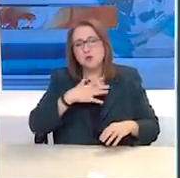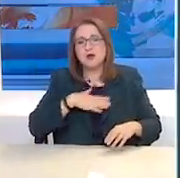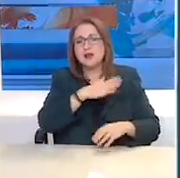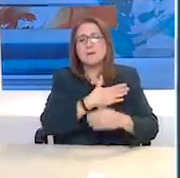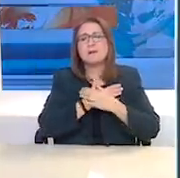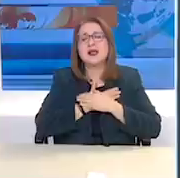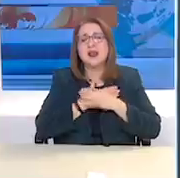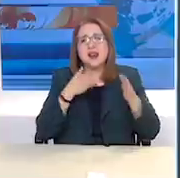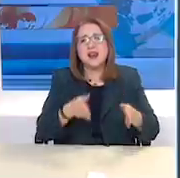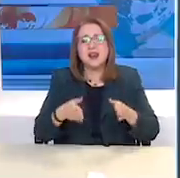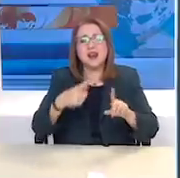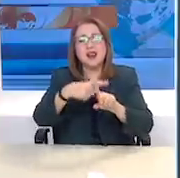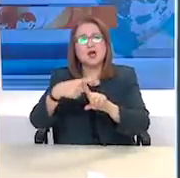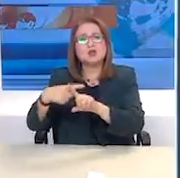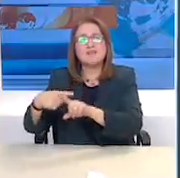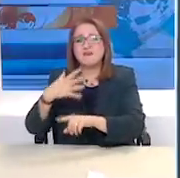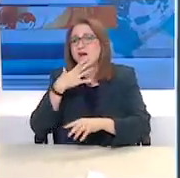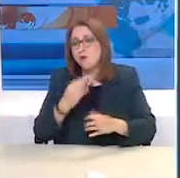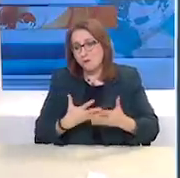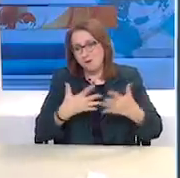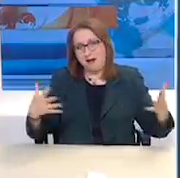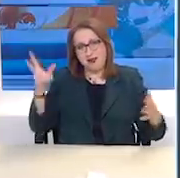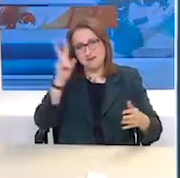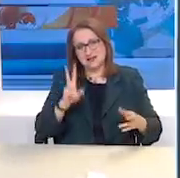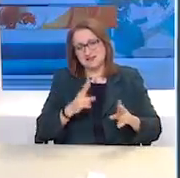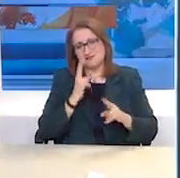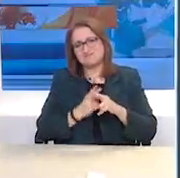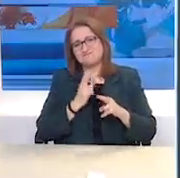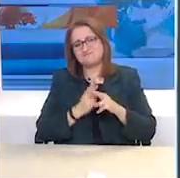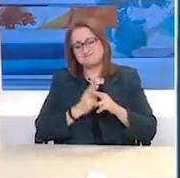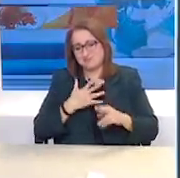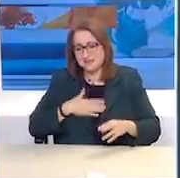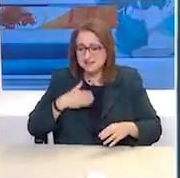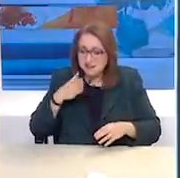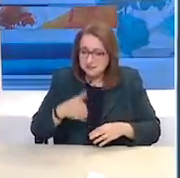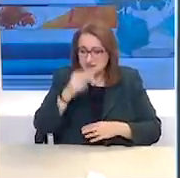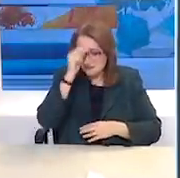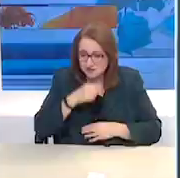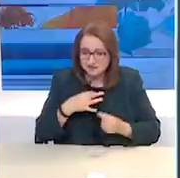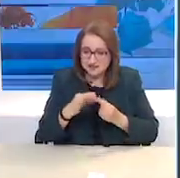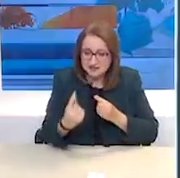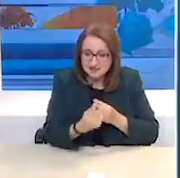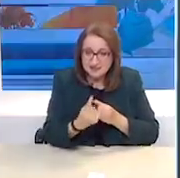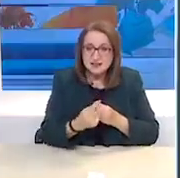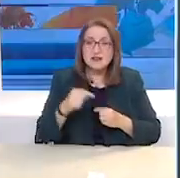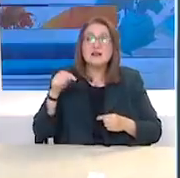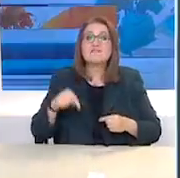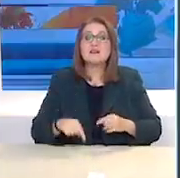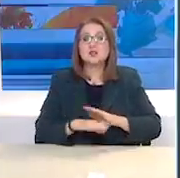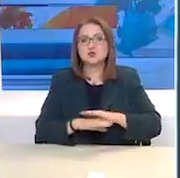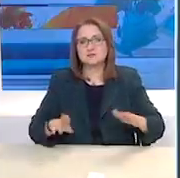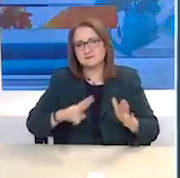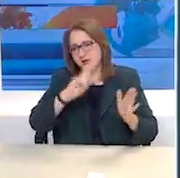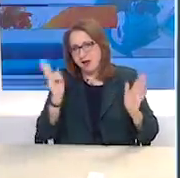να προσευχηθούμε για όλους εκείνους τους αγαπημένους μας που δεν βρίσκονται πλέον μαζί μας. Φέτος, δυστυχώς, δεν θα έχουμε αυτή τη